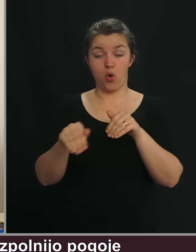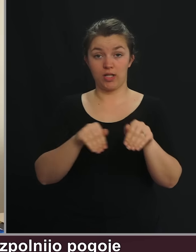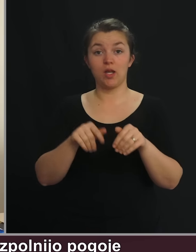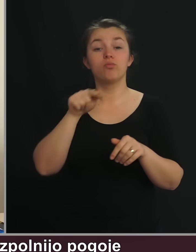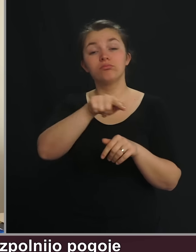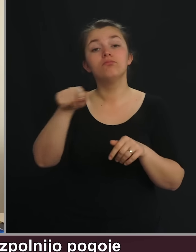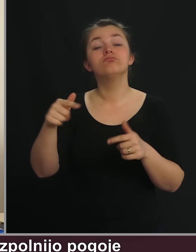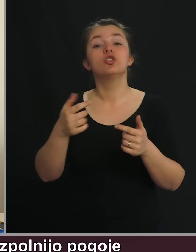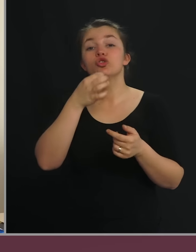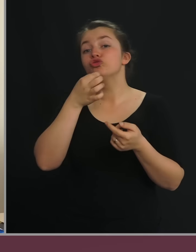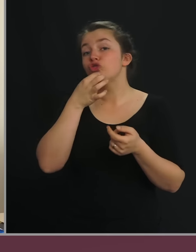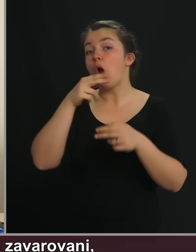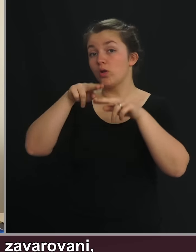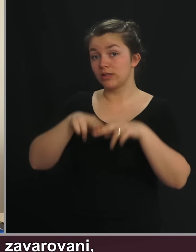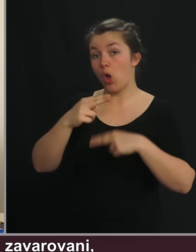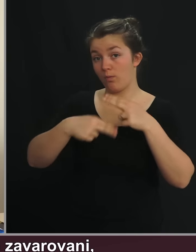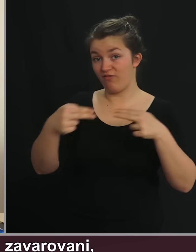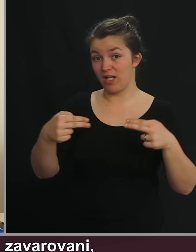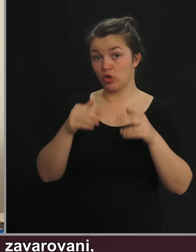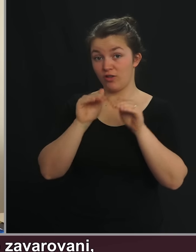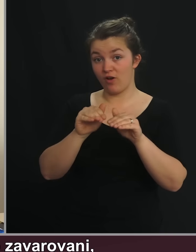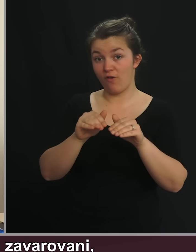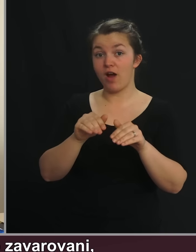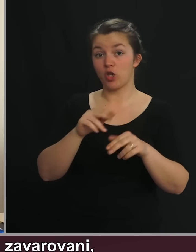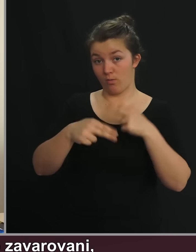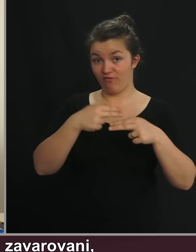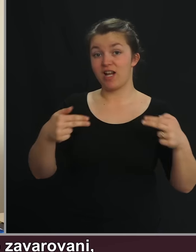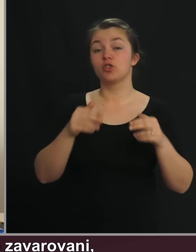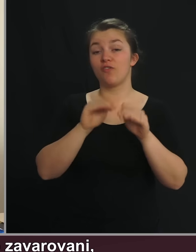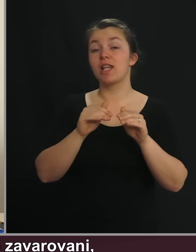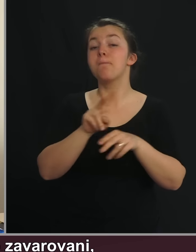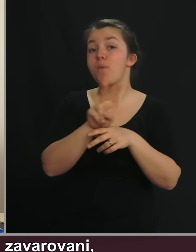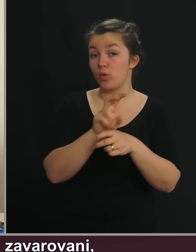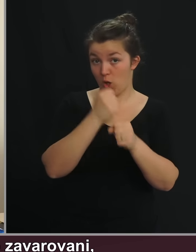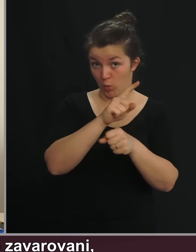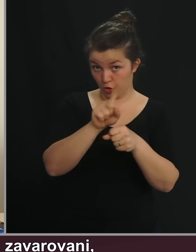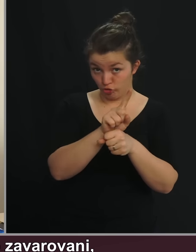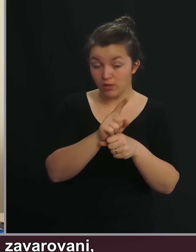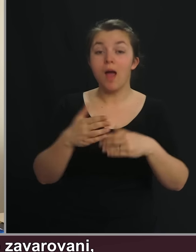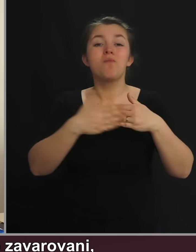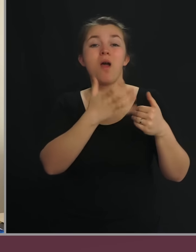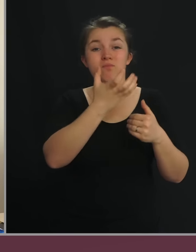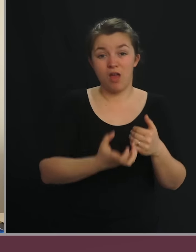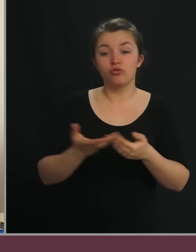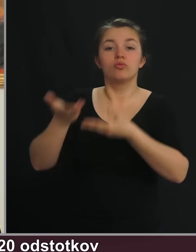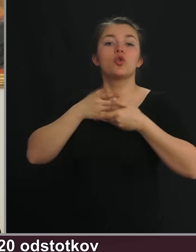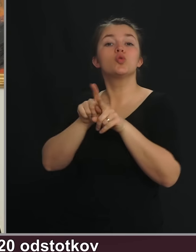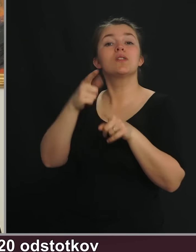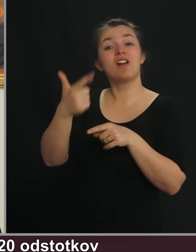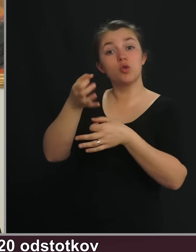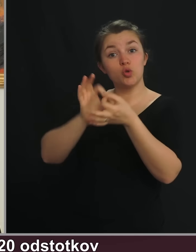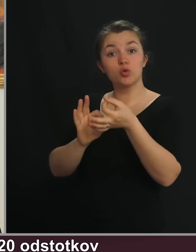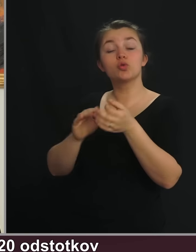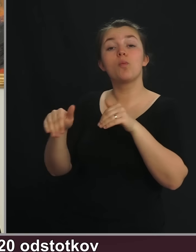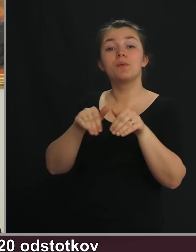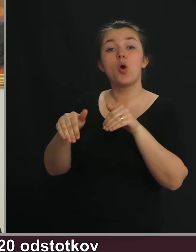starostno ali predčasno pokojitev, da okolikor ostanajo obvezno zavarovanje za polni delovni čas, da poleg